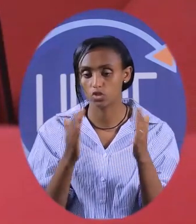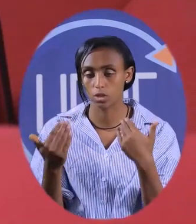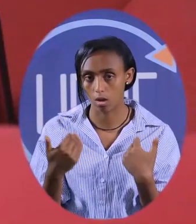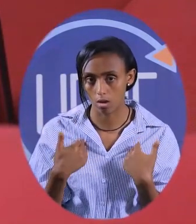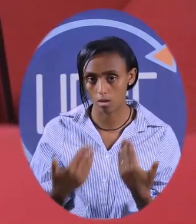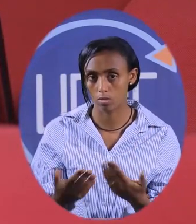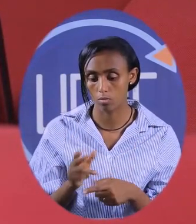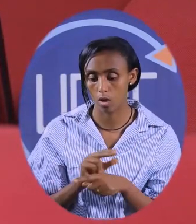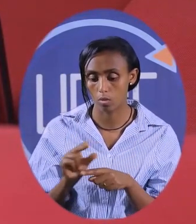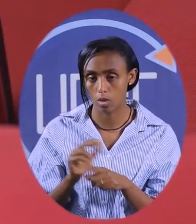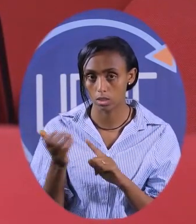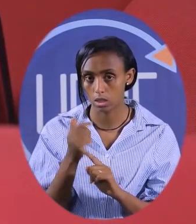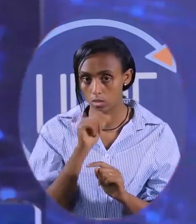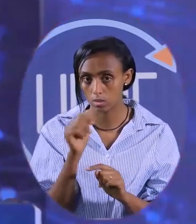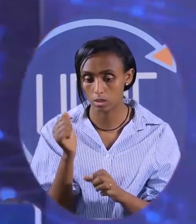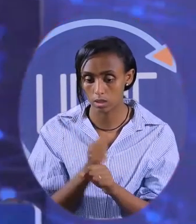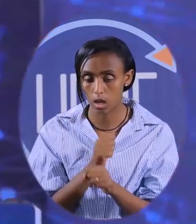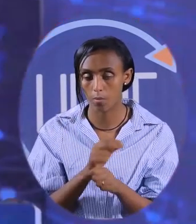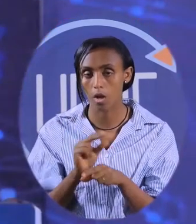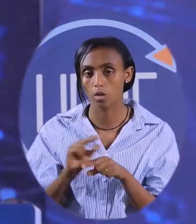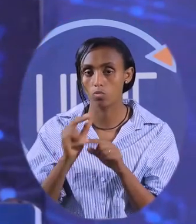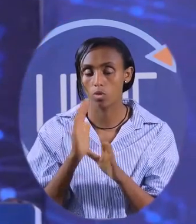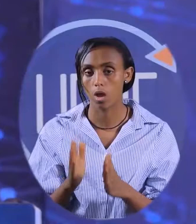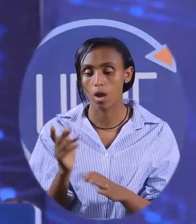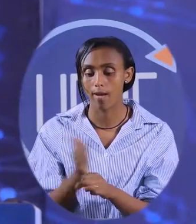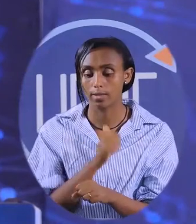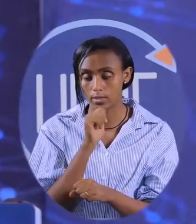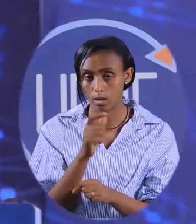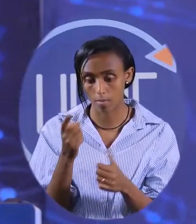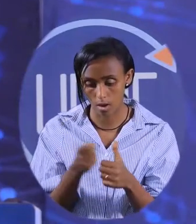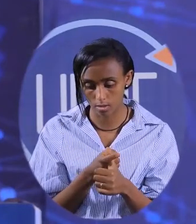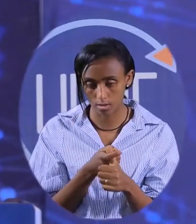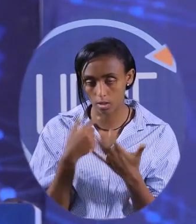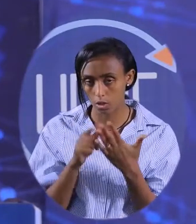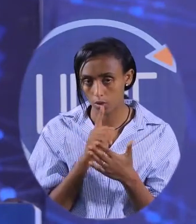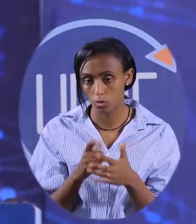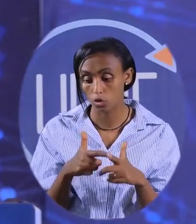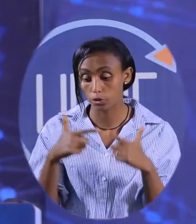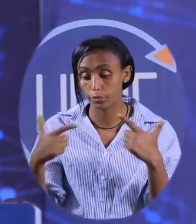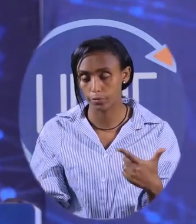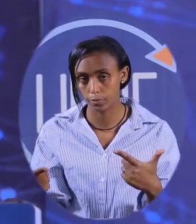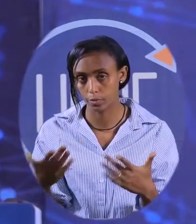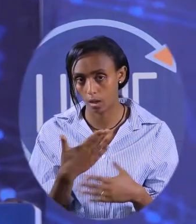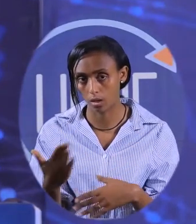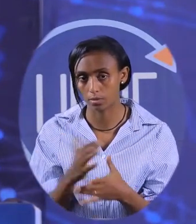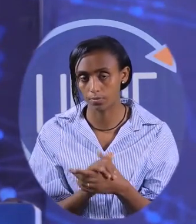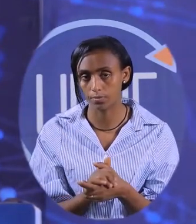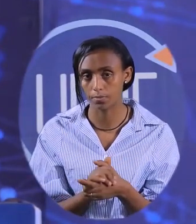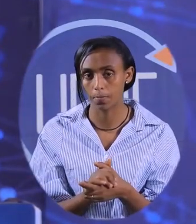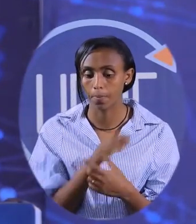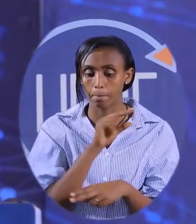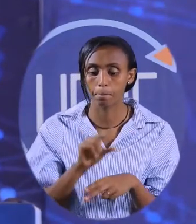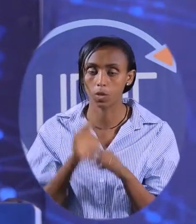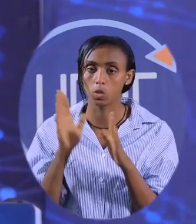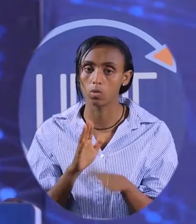ባለሙያ እስካልያዘው ኦፍ ኮርስ ስራ በባለሙያ አልተሰራም። አንድ ይሄ ነው ትልቁ አጀንዳ።